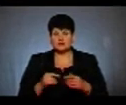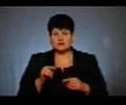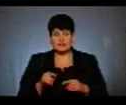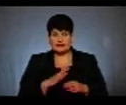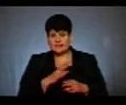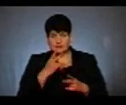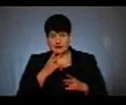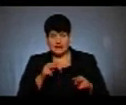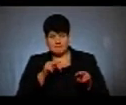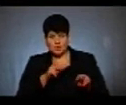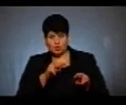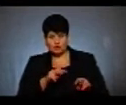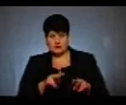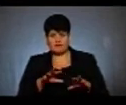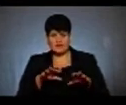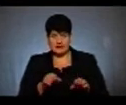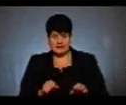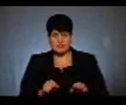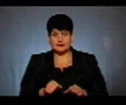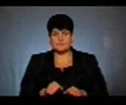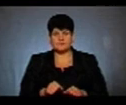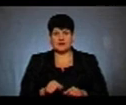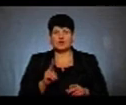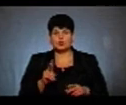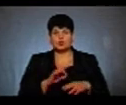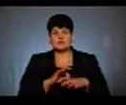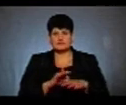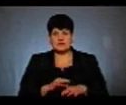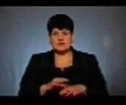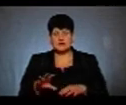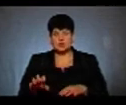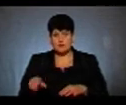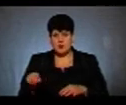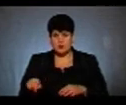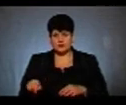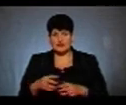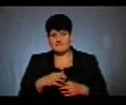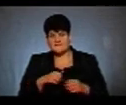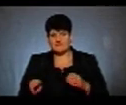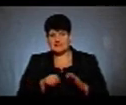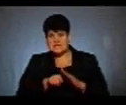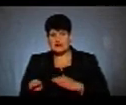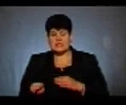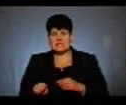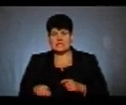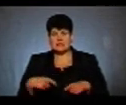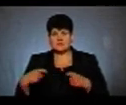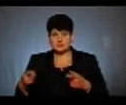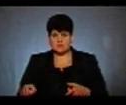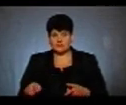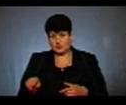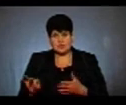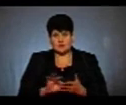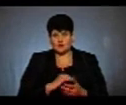під контролем власника, вона є безпритульна. Навіть, наприклад, веде хтось на поводку собачку, так, вона виривається і біжить. Вона на той час набуває